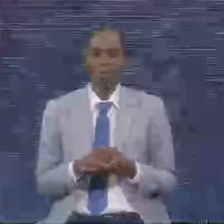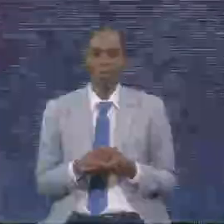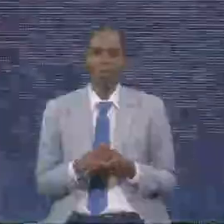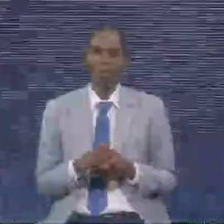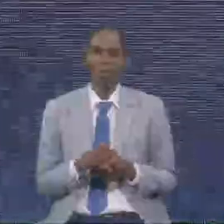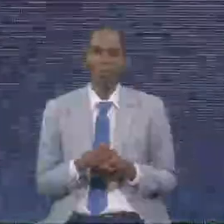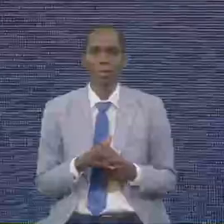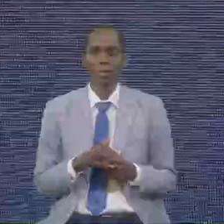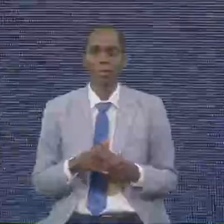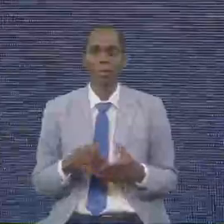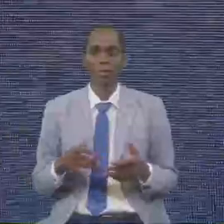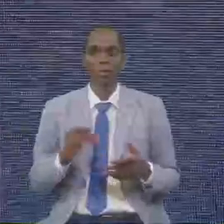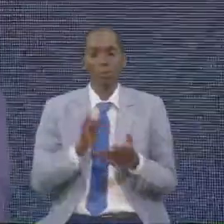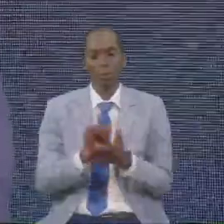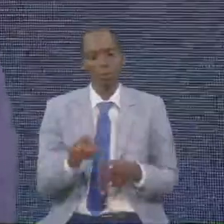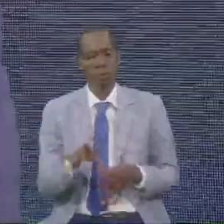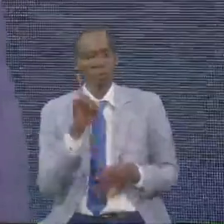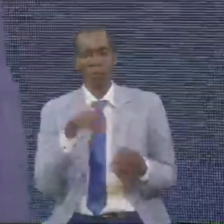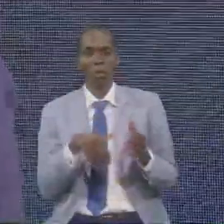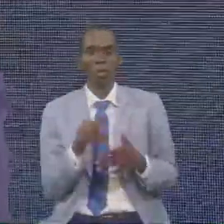Mais finalement, il a découvert.